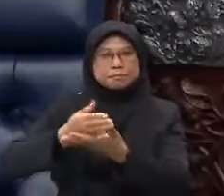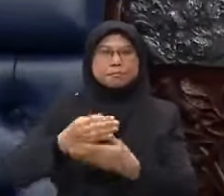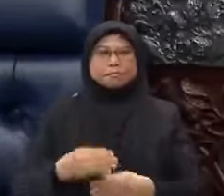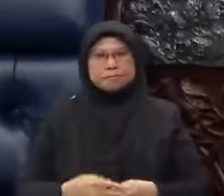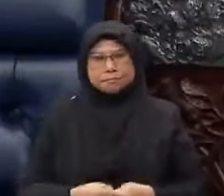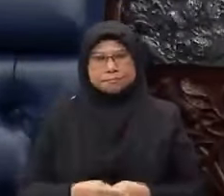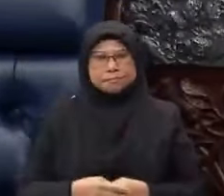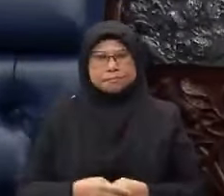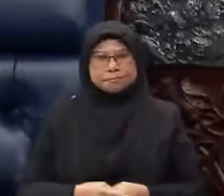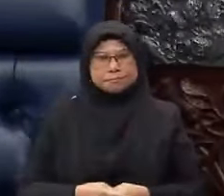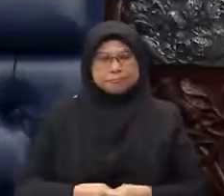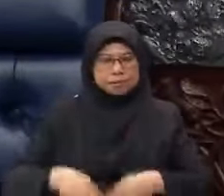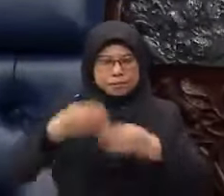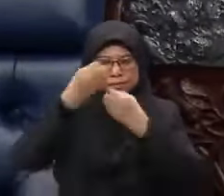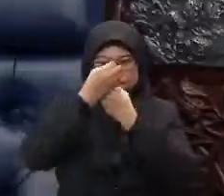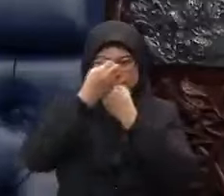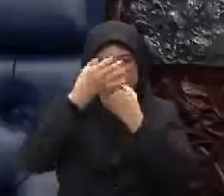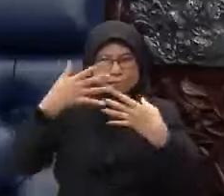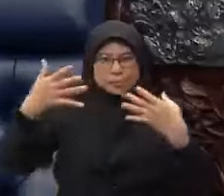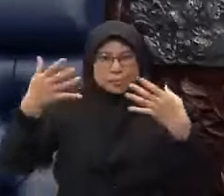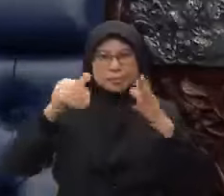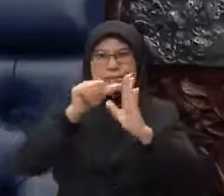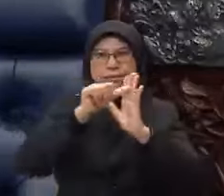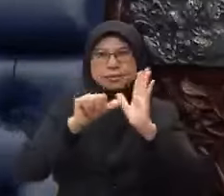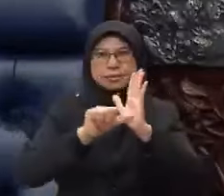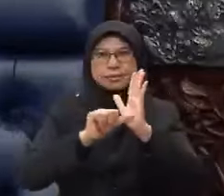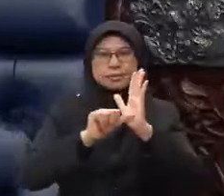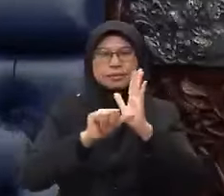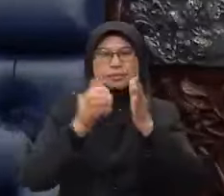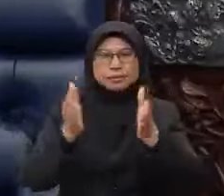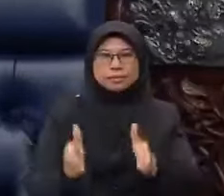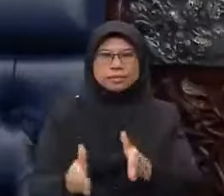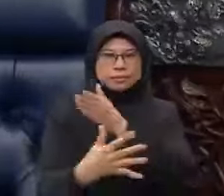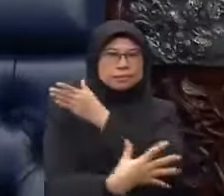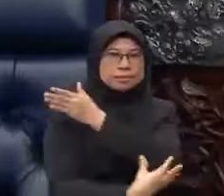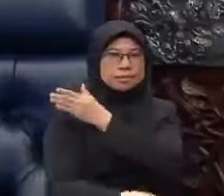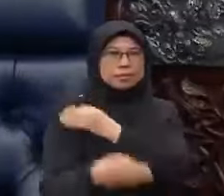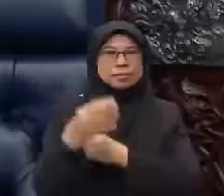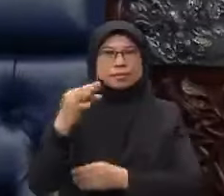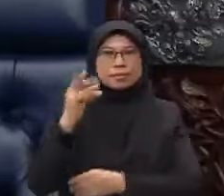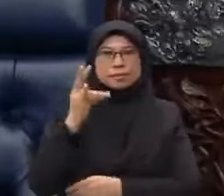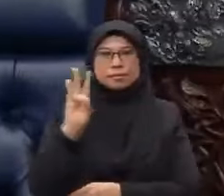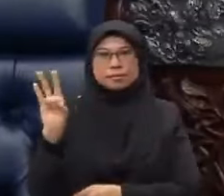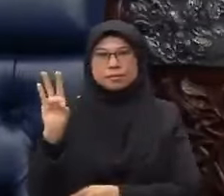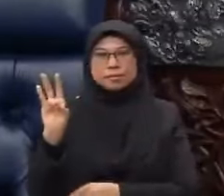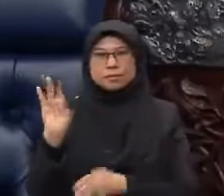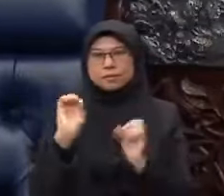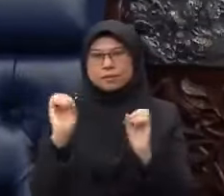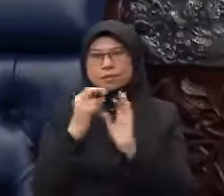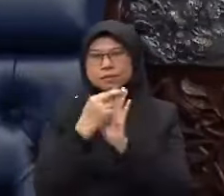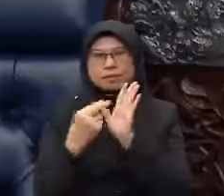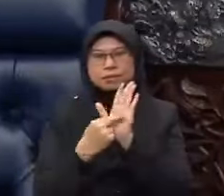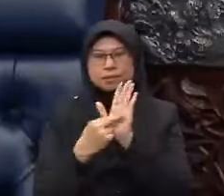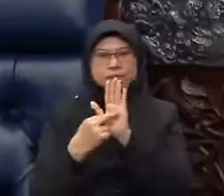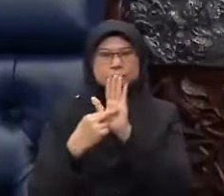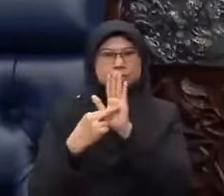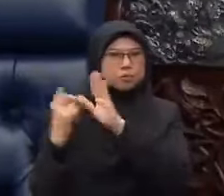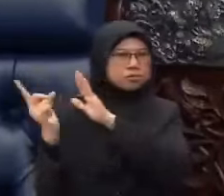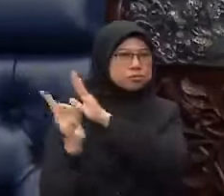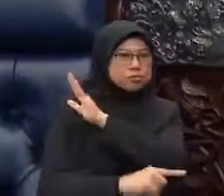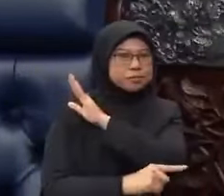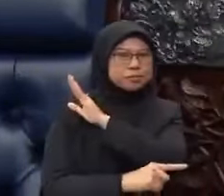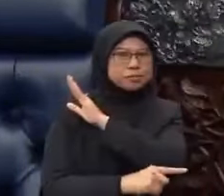lagi untuk makluman dewan juga akta orang-orang Papa 1977 tidak memperutukkan hukuman